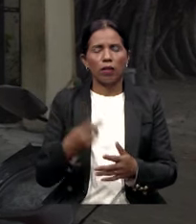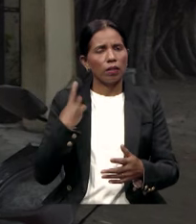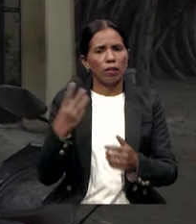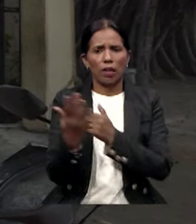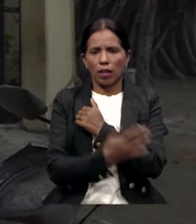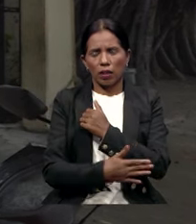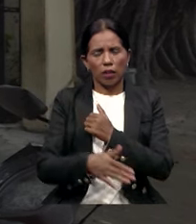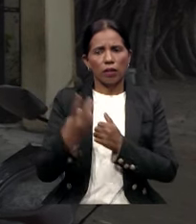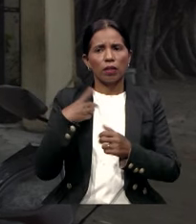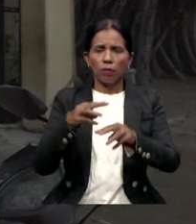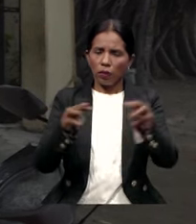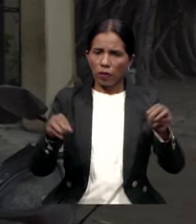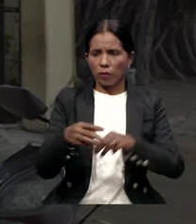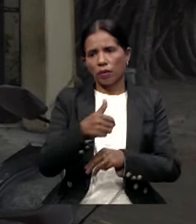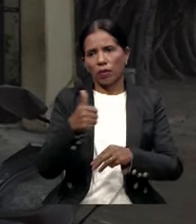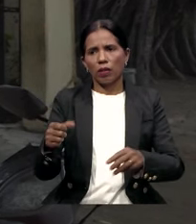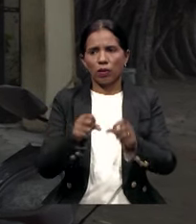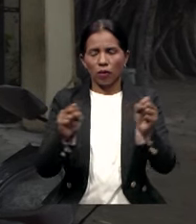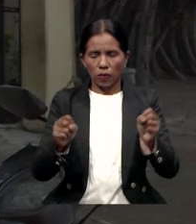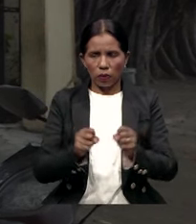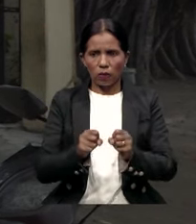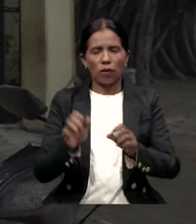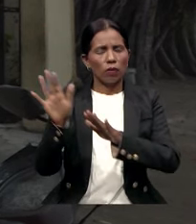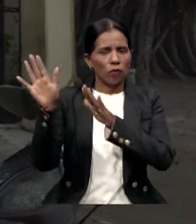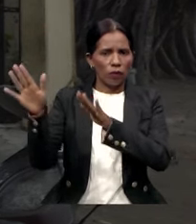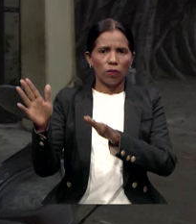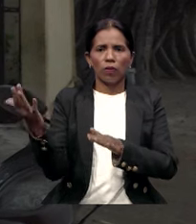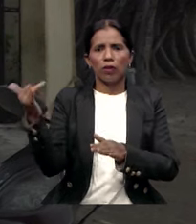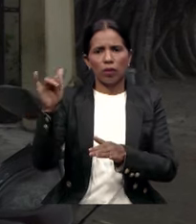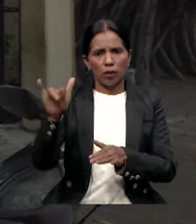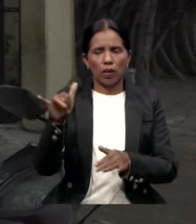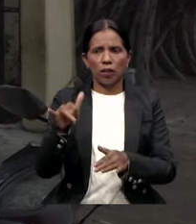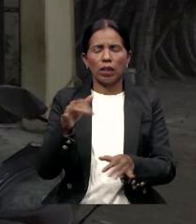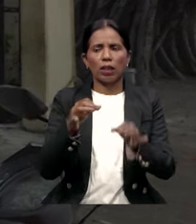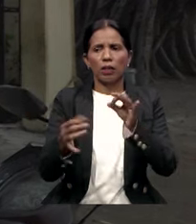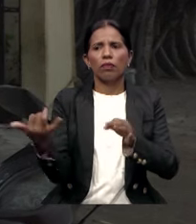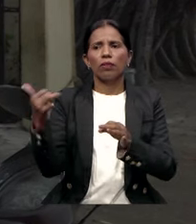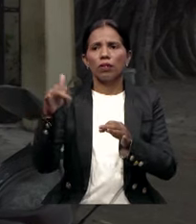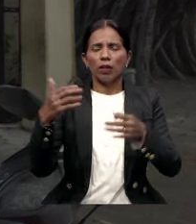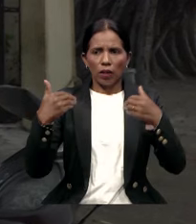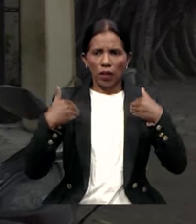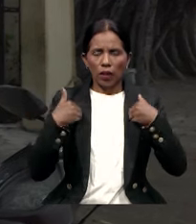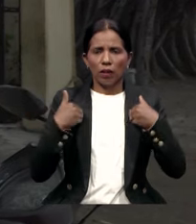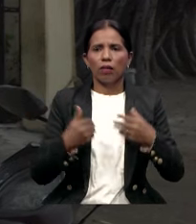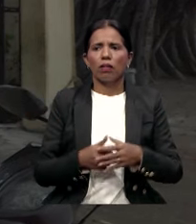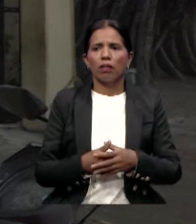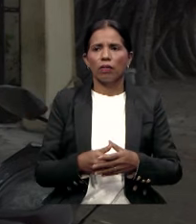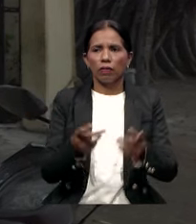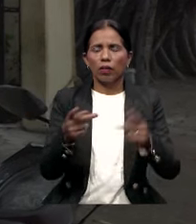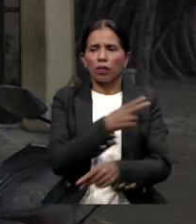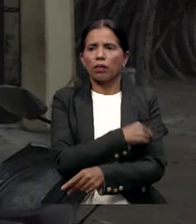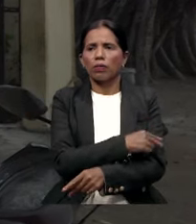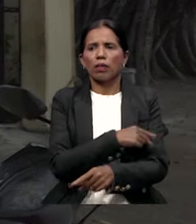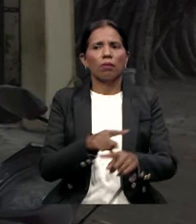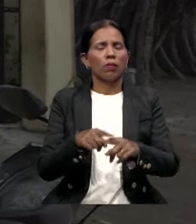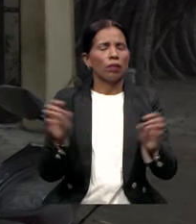iha munisipi balung liliu iha suku iha are ruais iha maske sira iha ona sentru saure mai be la